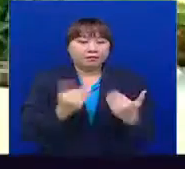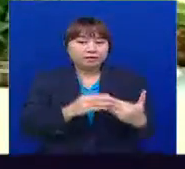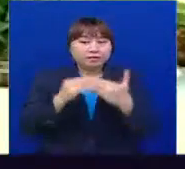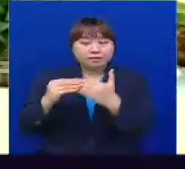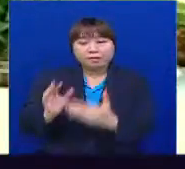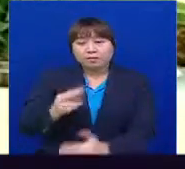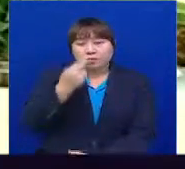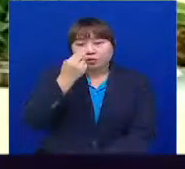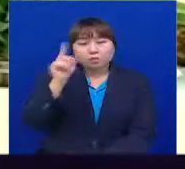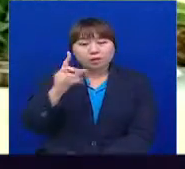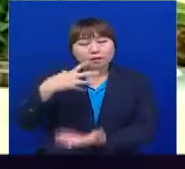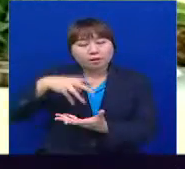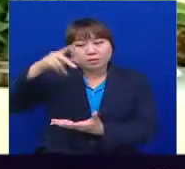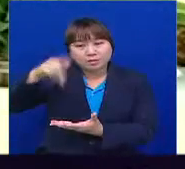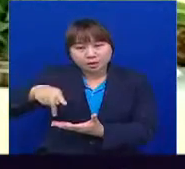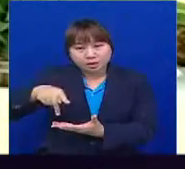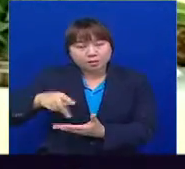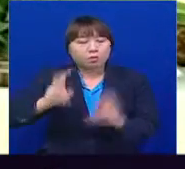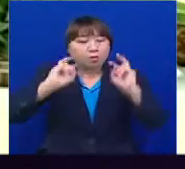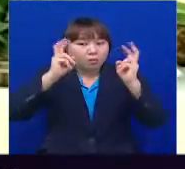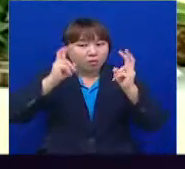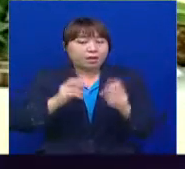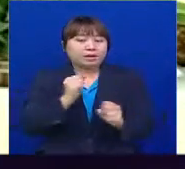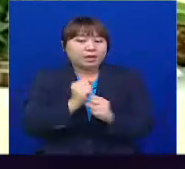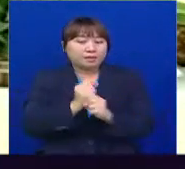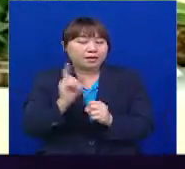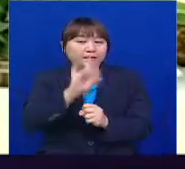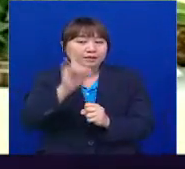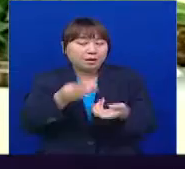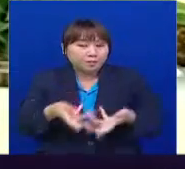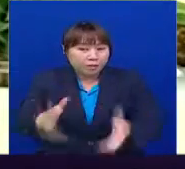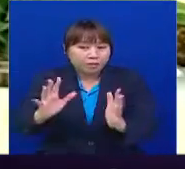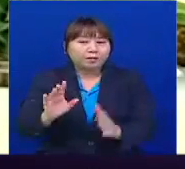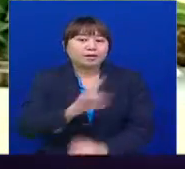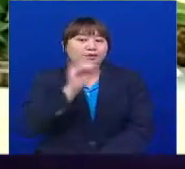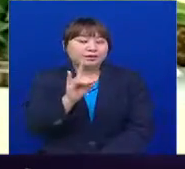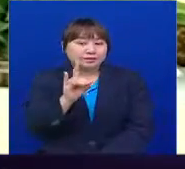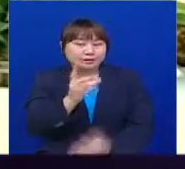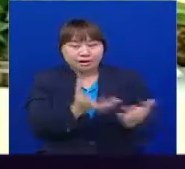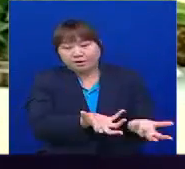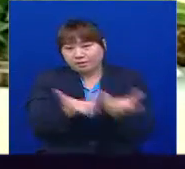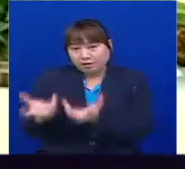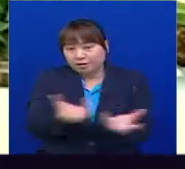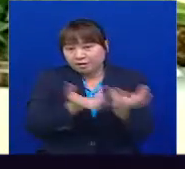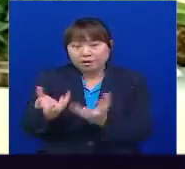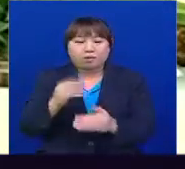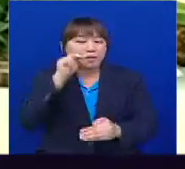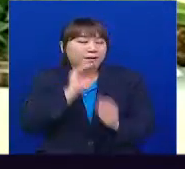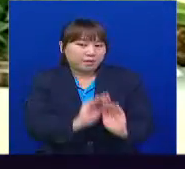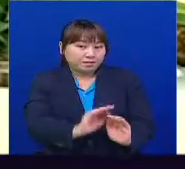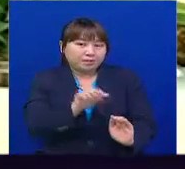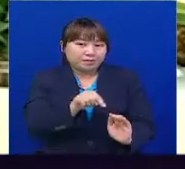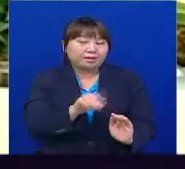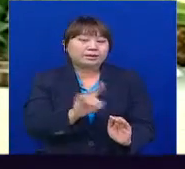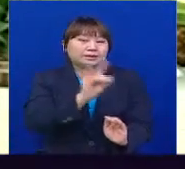ผู้ชมไปติดตามรายงานพิเศษนะคะเรื่องภารกิจการปล่อยสัตว์หลังจากการอพยพสัตว์ของอ่างเก็บน้ำห้วยสมงนะคะจริงๆแล้วการอ